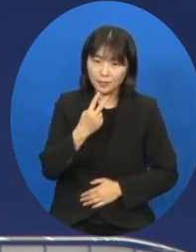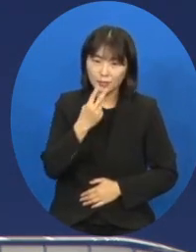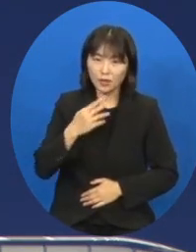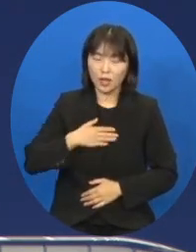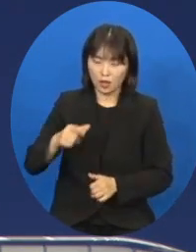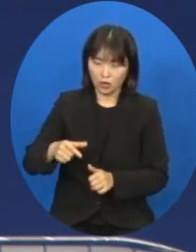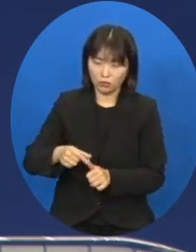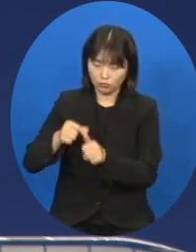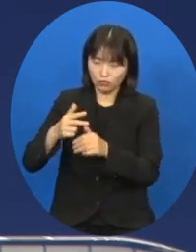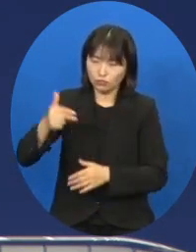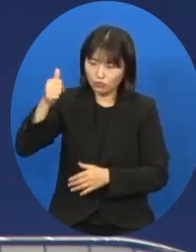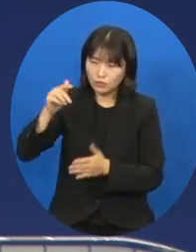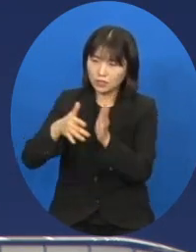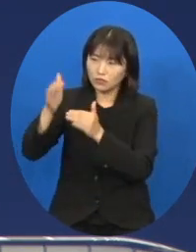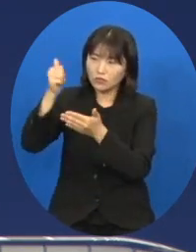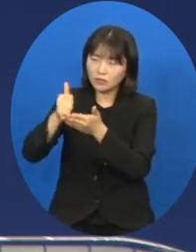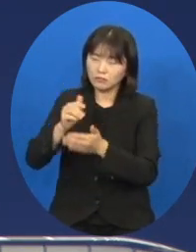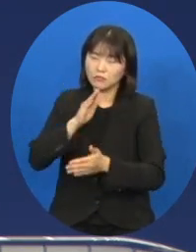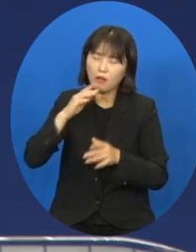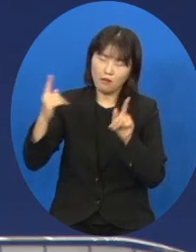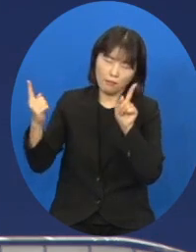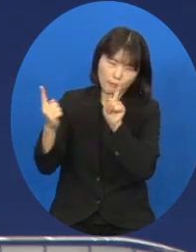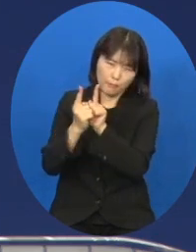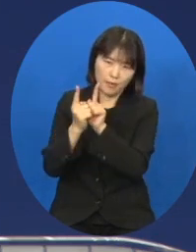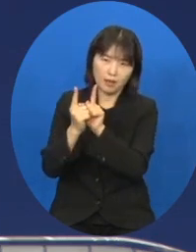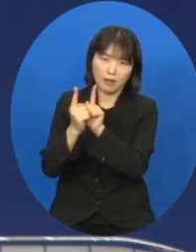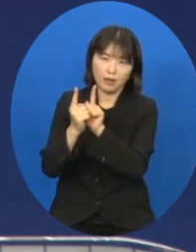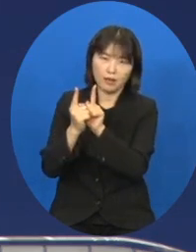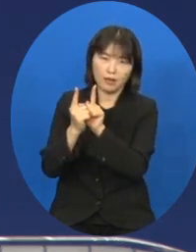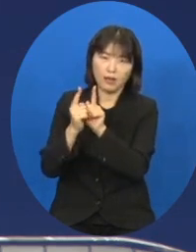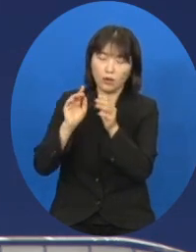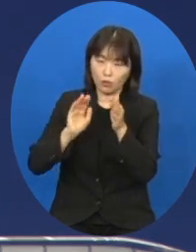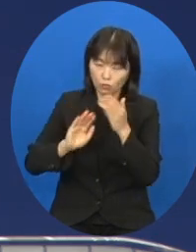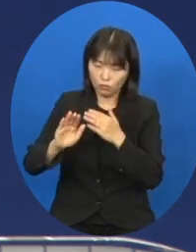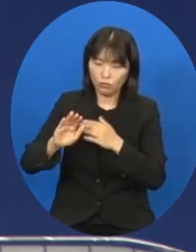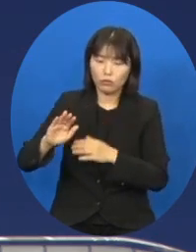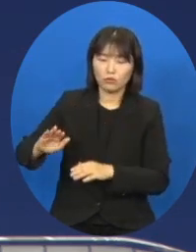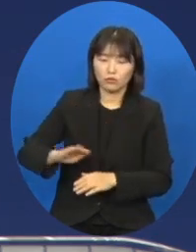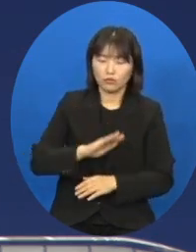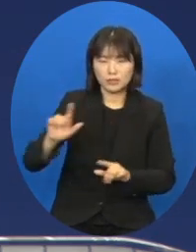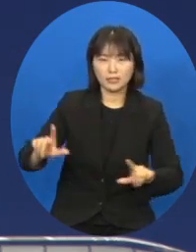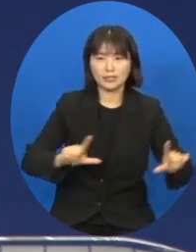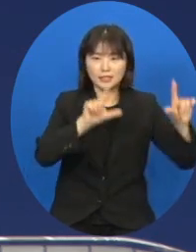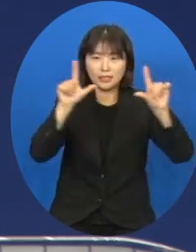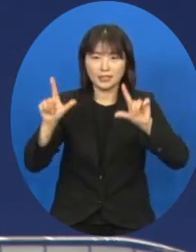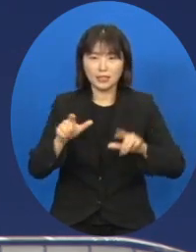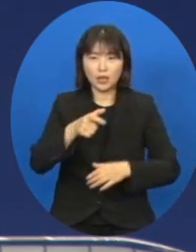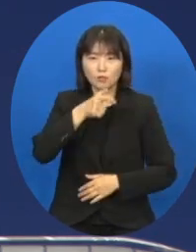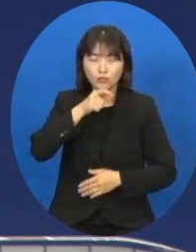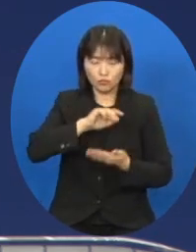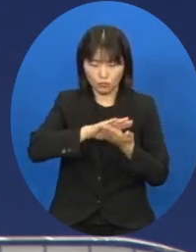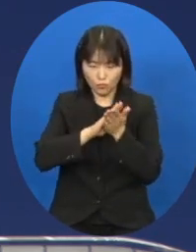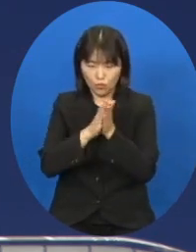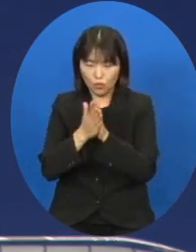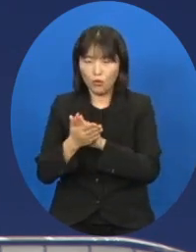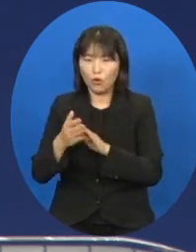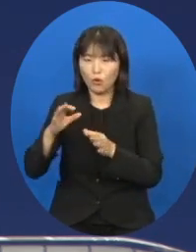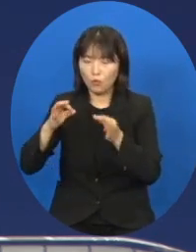나의 구주이신 예수님을 정말 만나게 되면 우리의 삶은 물이 포도주가